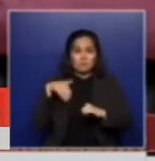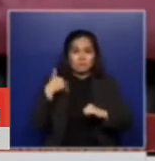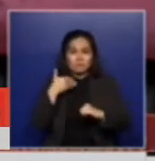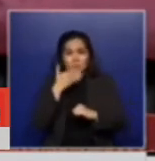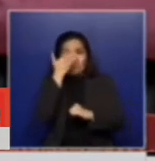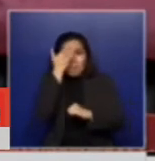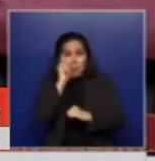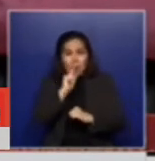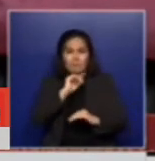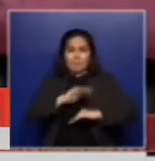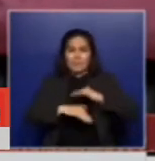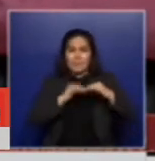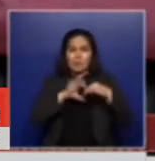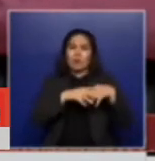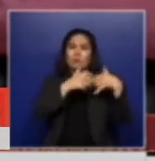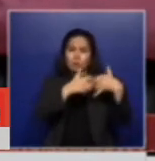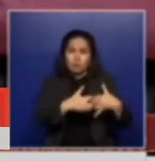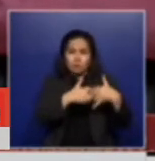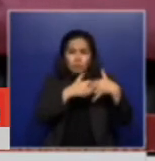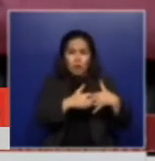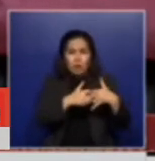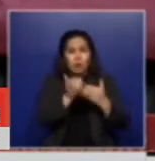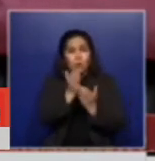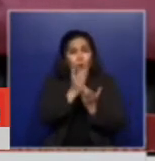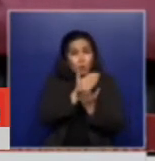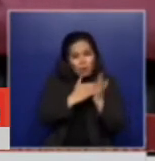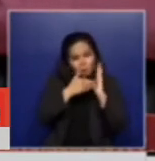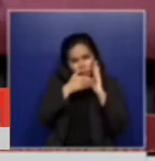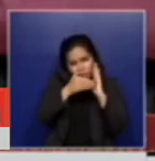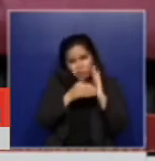รับการพัฒนาอุตสาหกรรมในเขตอุตสาหกรรม